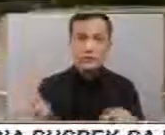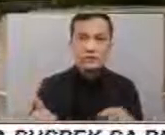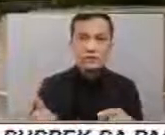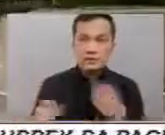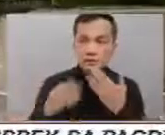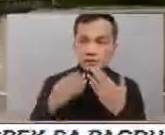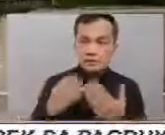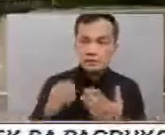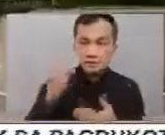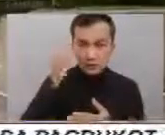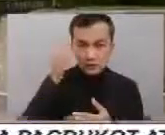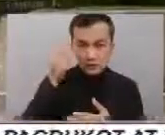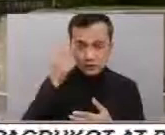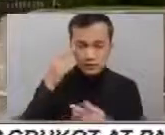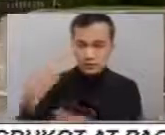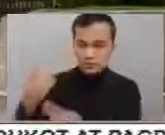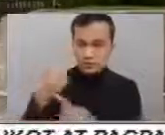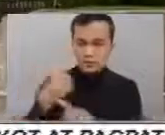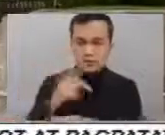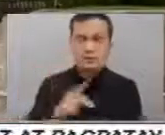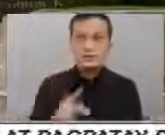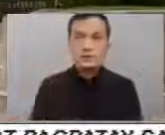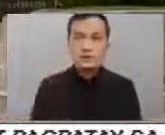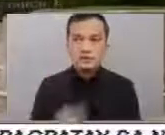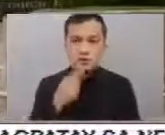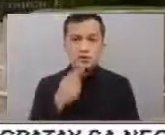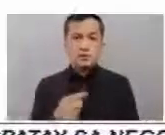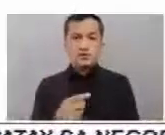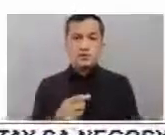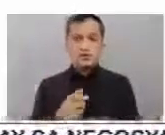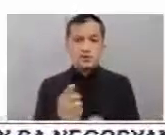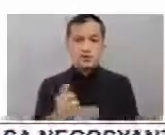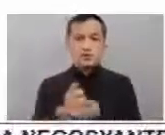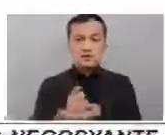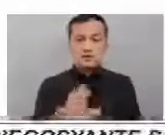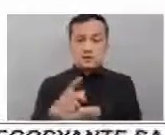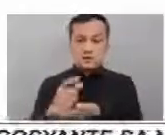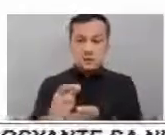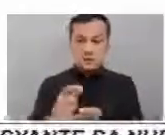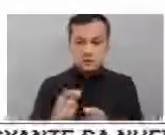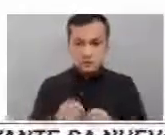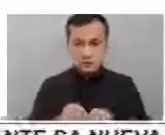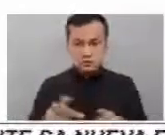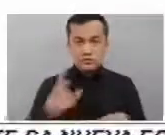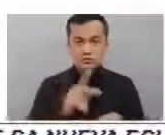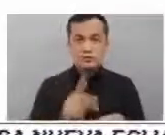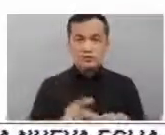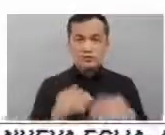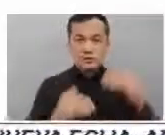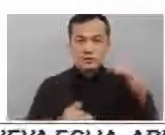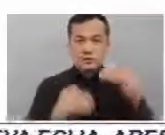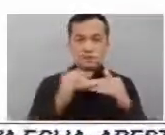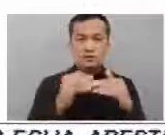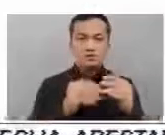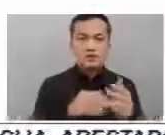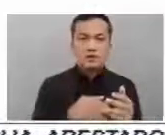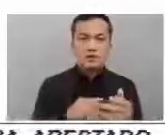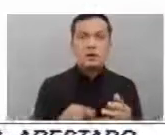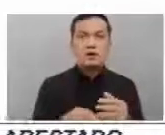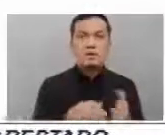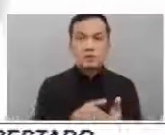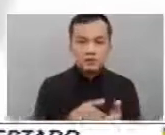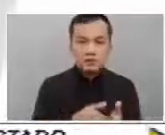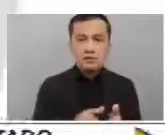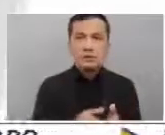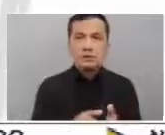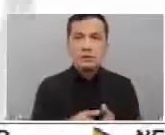Dalawang bagong Delta variant ang naitala sa Davao City. Ito ay base sa nilabas na advisory ng Department of Health Region 11 matapos silang